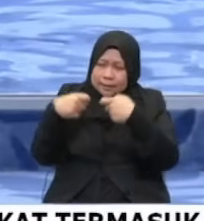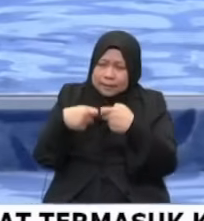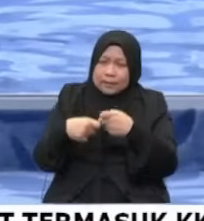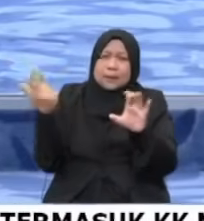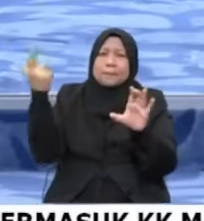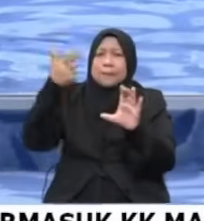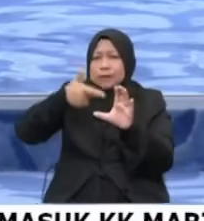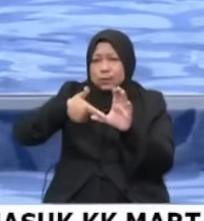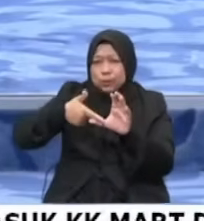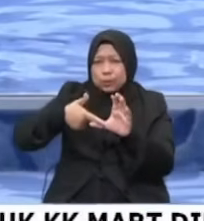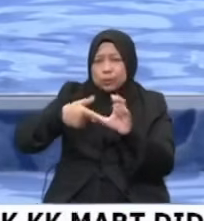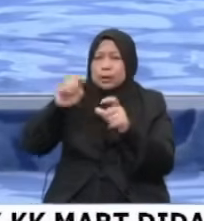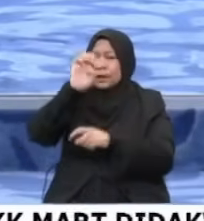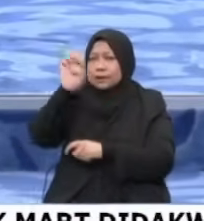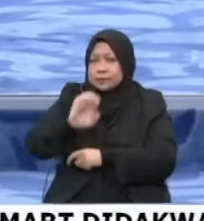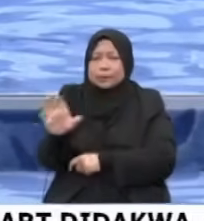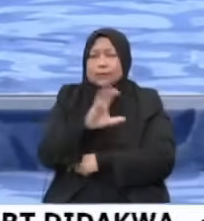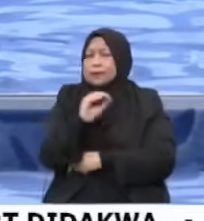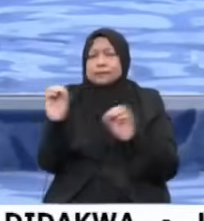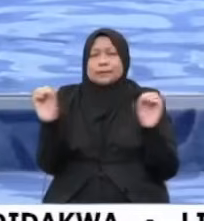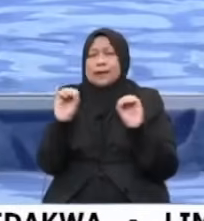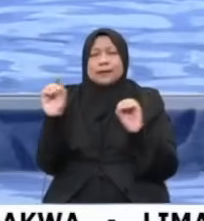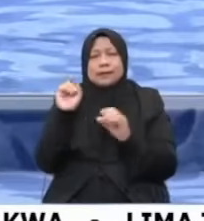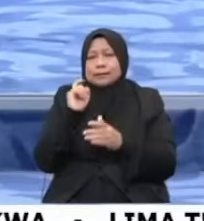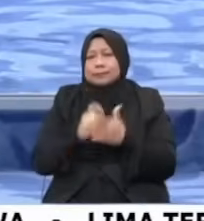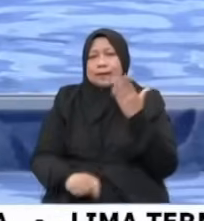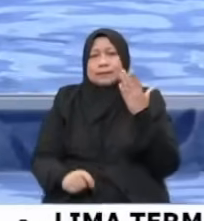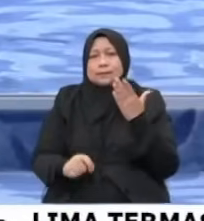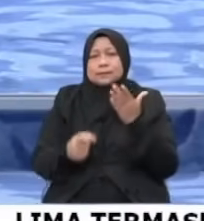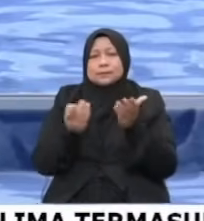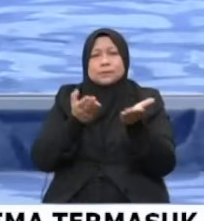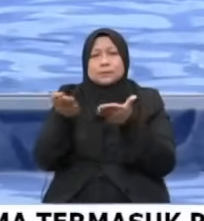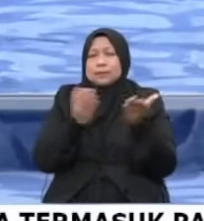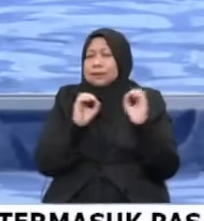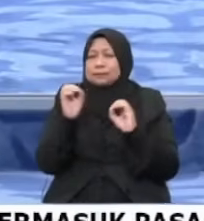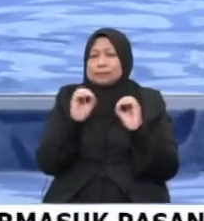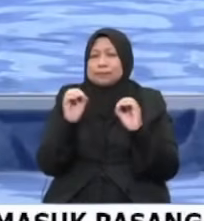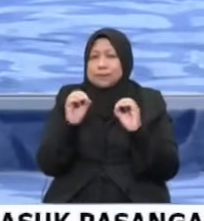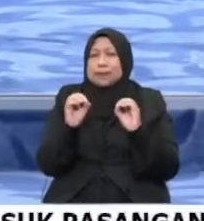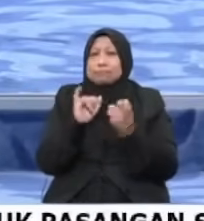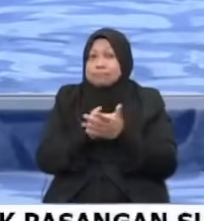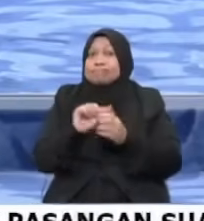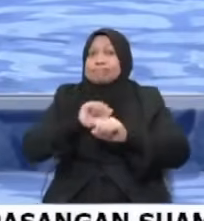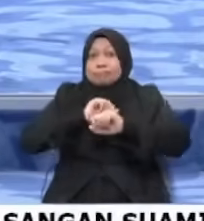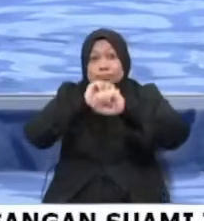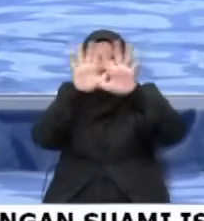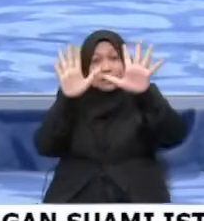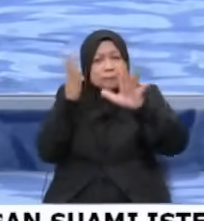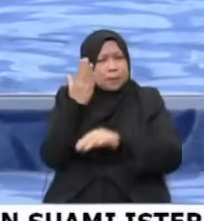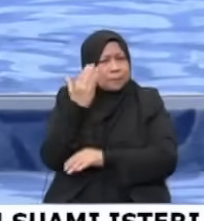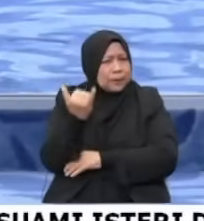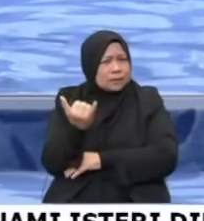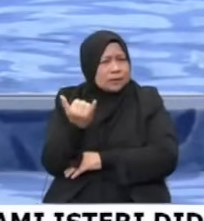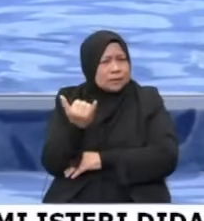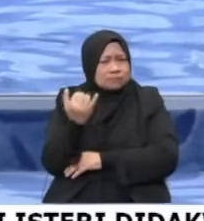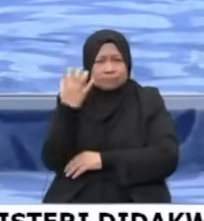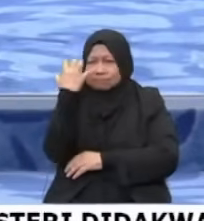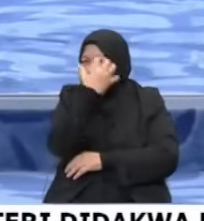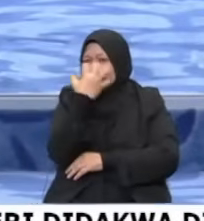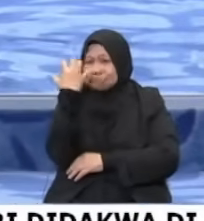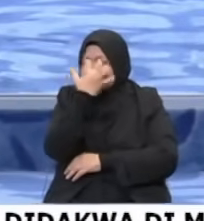petrol kekal dan tidak dikenakan Cukai perkhidmatan ini harus jelas karena banyak Eh